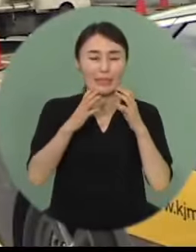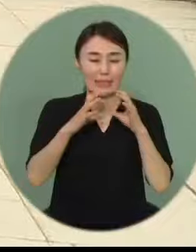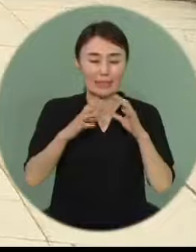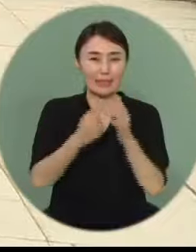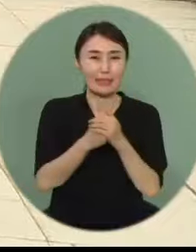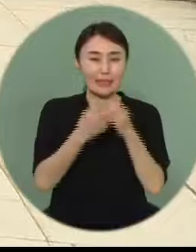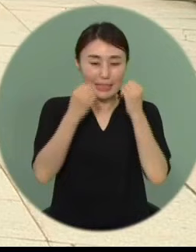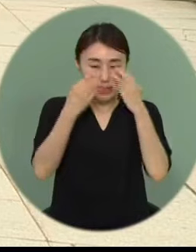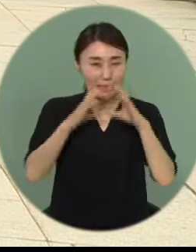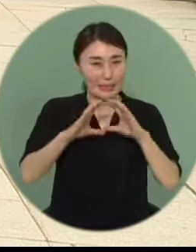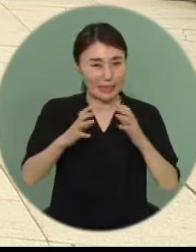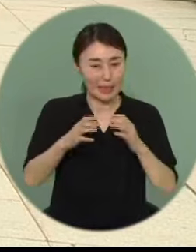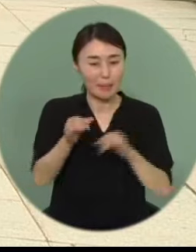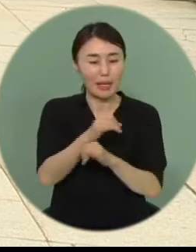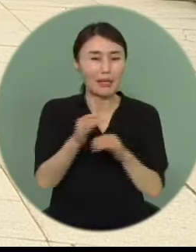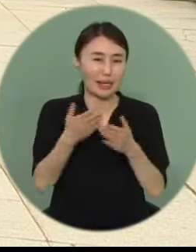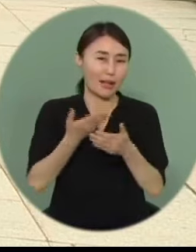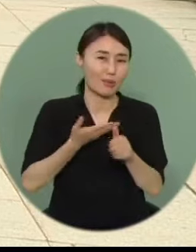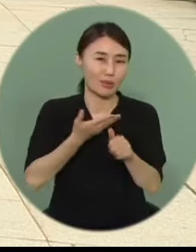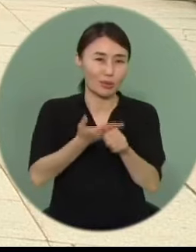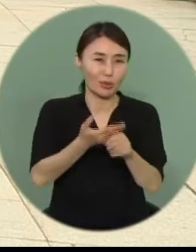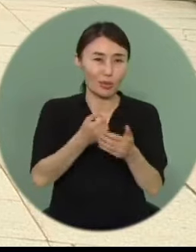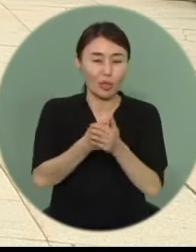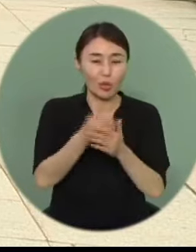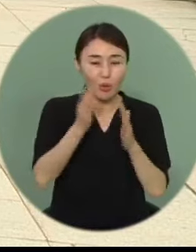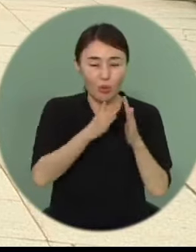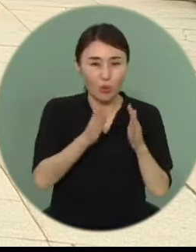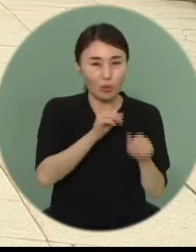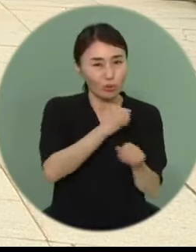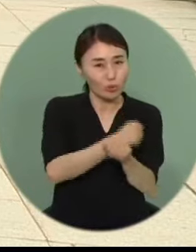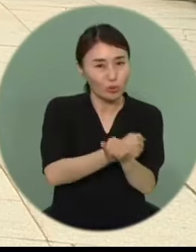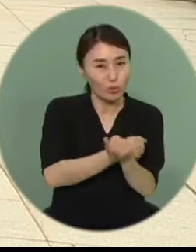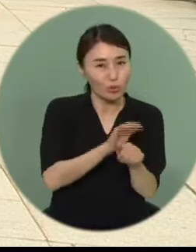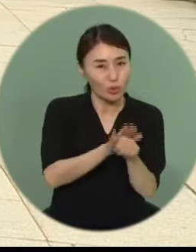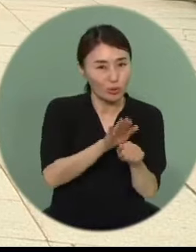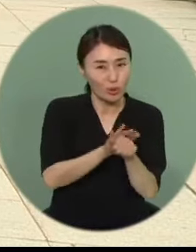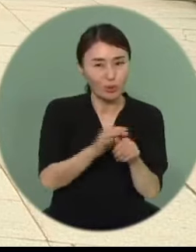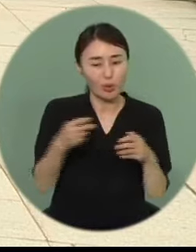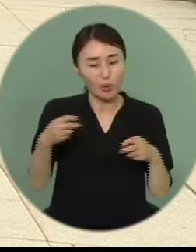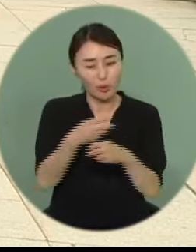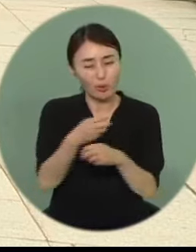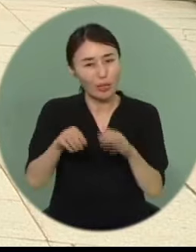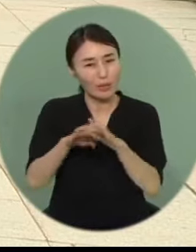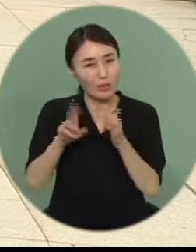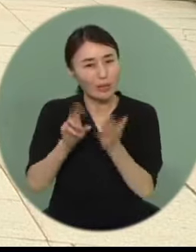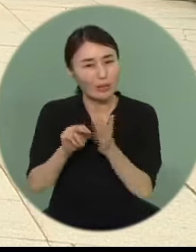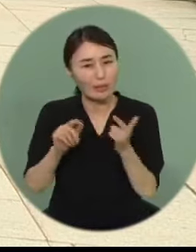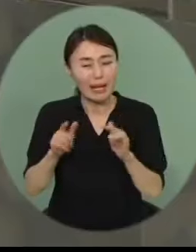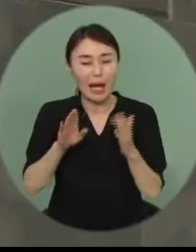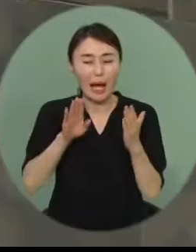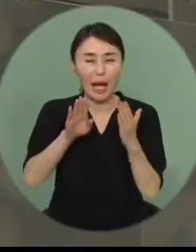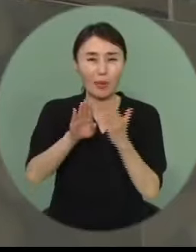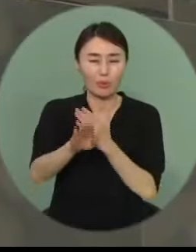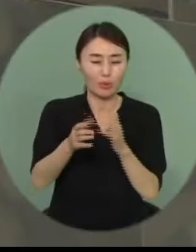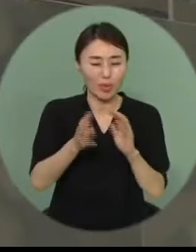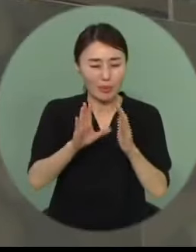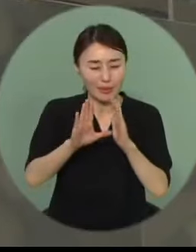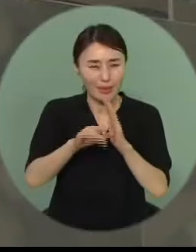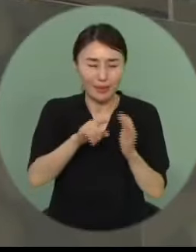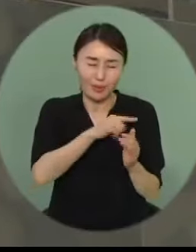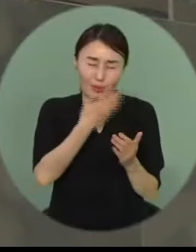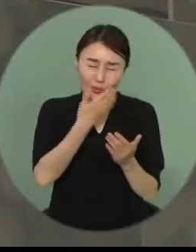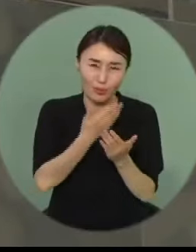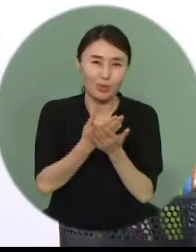합니다. 주거복합시설 세대수와 공공기여금 규모, 교통대책 등이 앞으로의 협상 과정에서 최대 쟁점이 될